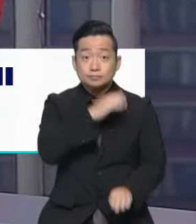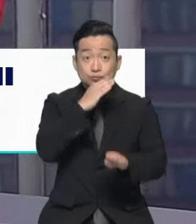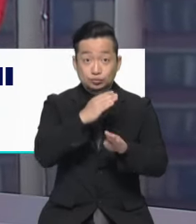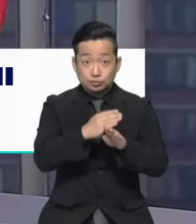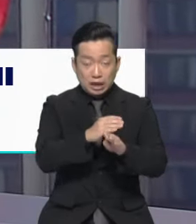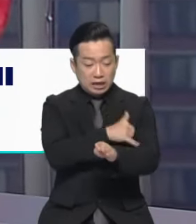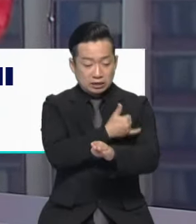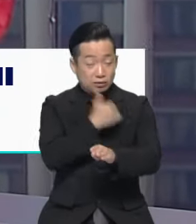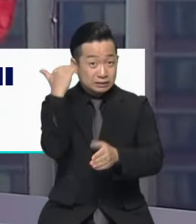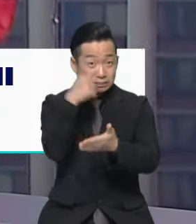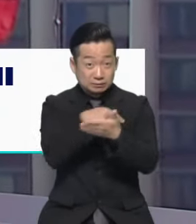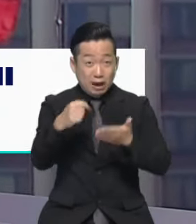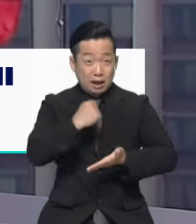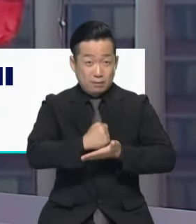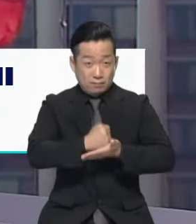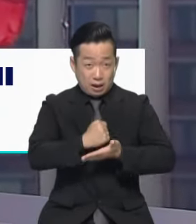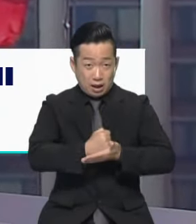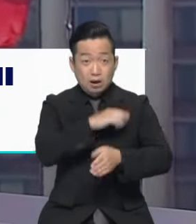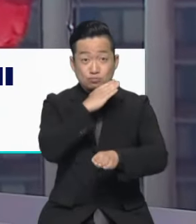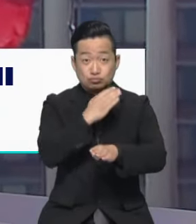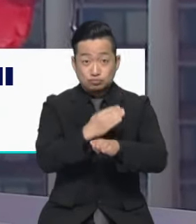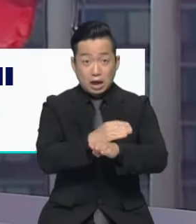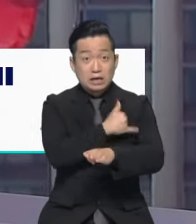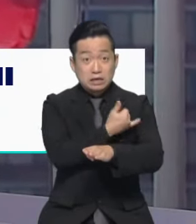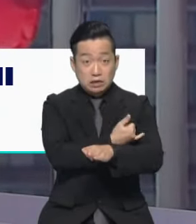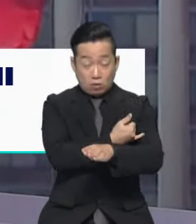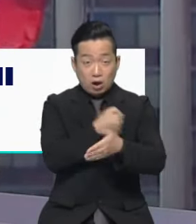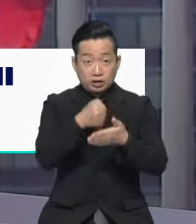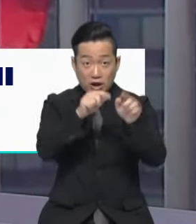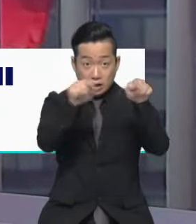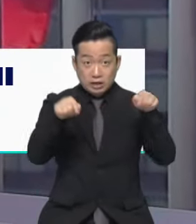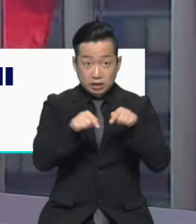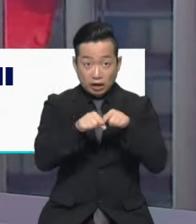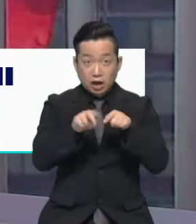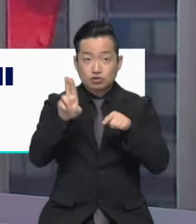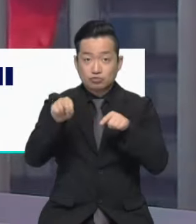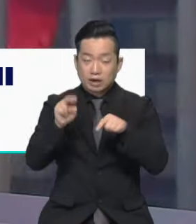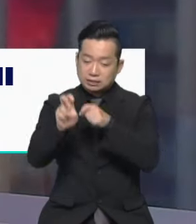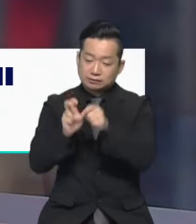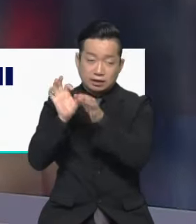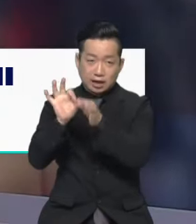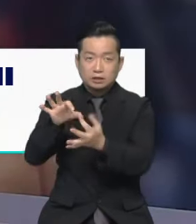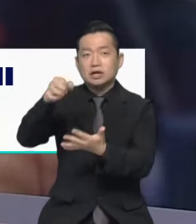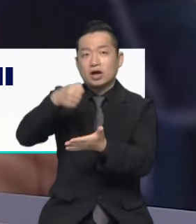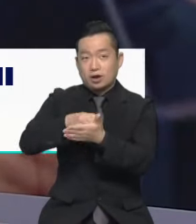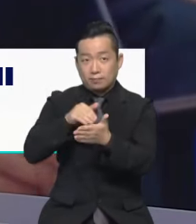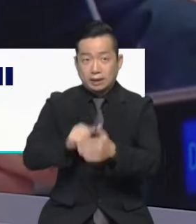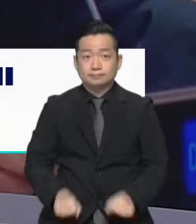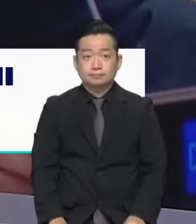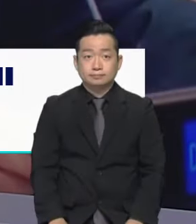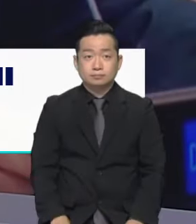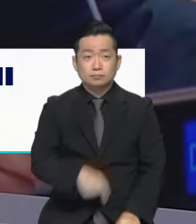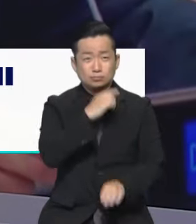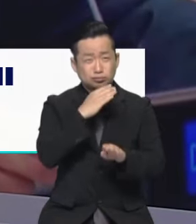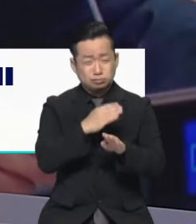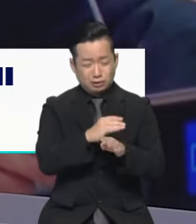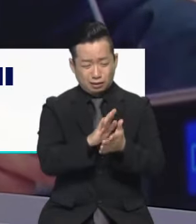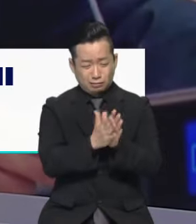북한의 인권 침해를 규탄하는 북한 인권 결의안이 유엔에서 20년 연속 채택됐습니다. 이런다고